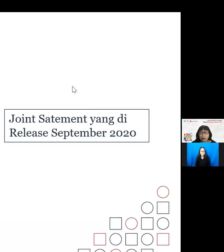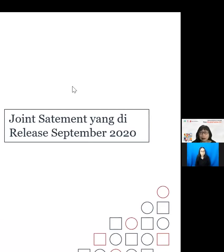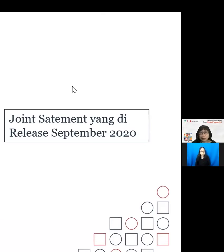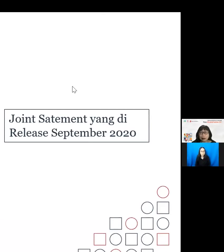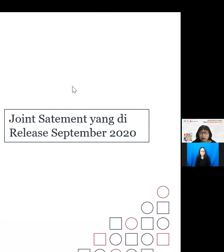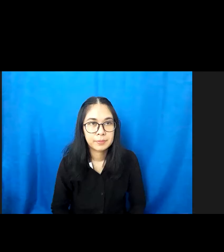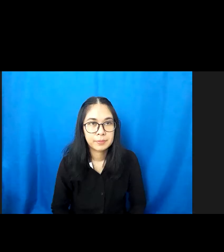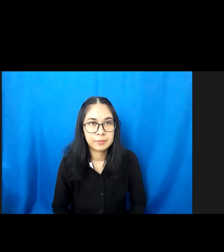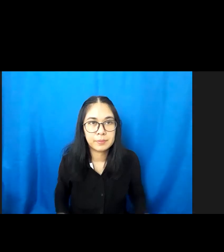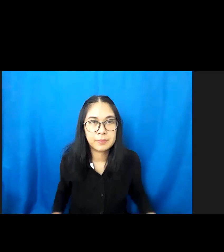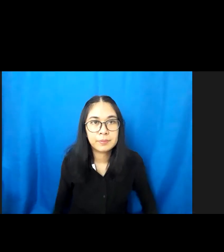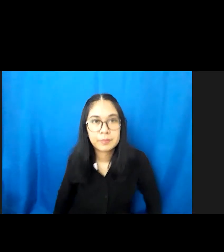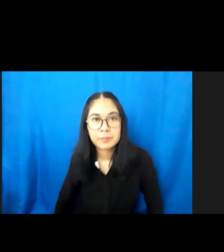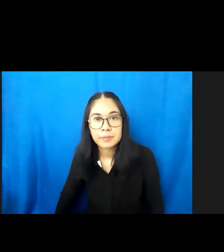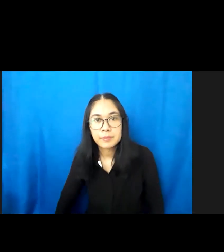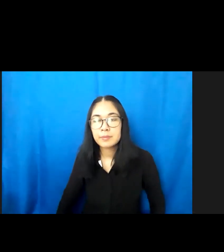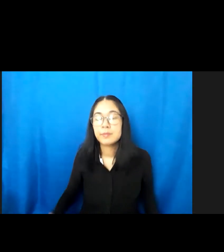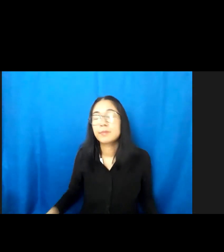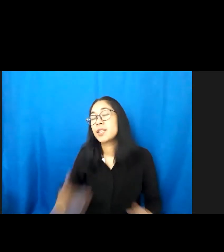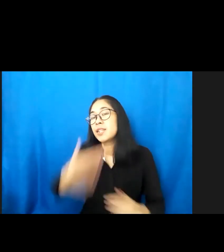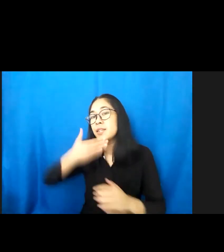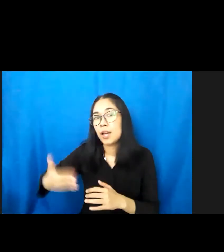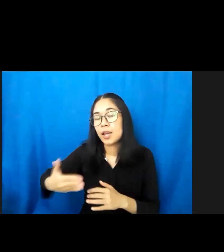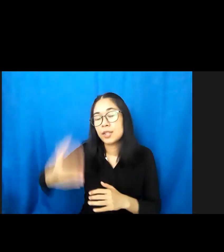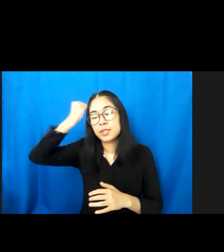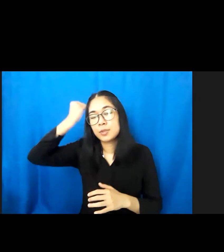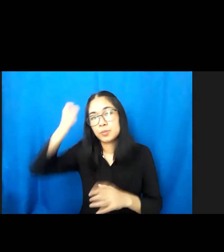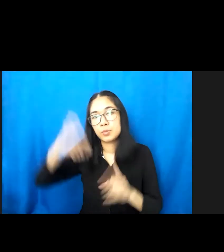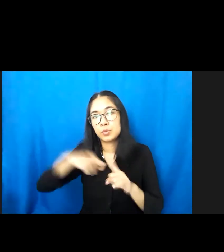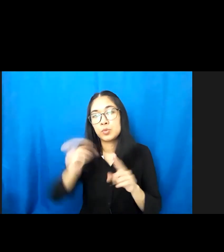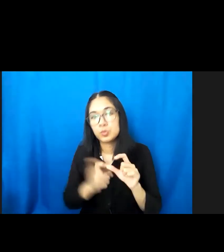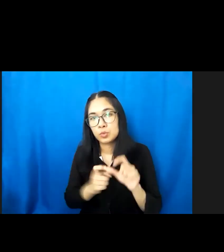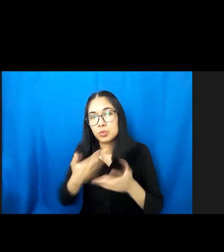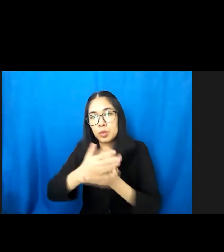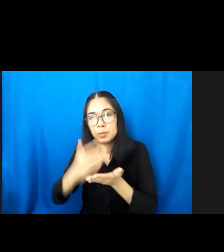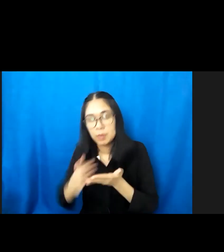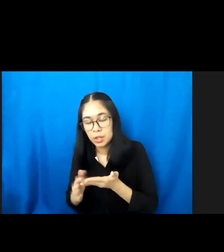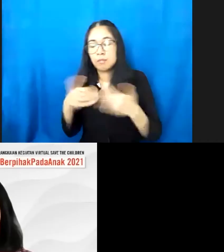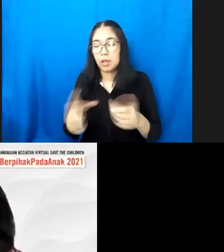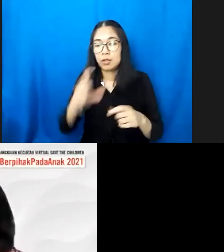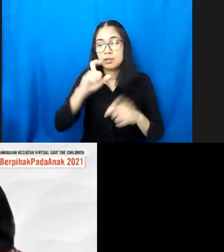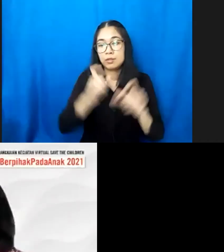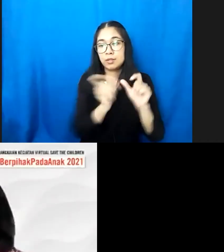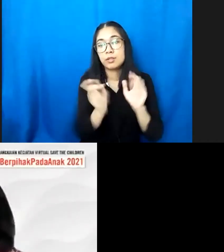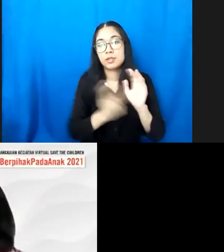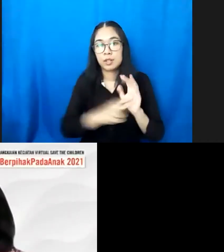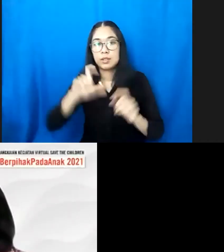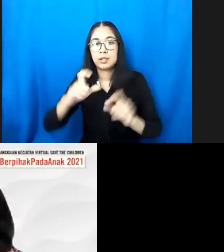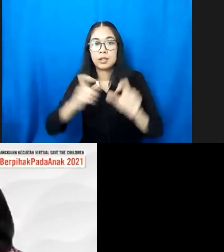Terima kasih Ibu Kus atas sharingnya. Jadi memang SAN CSO ini terdiri dari